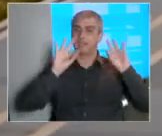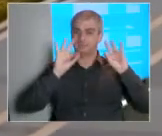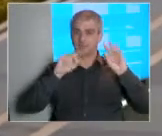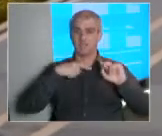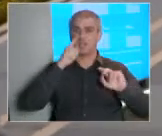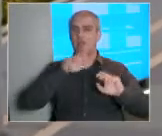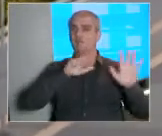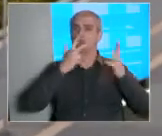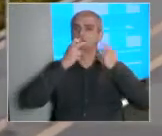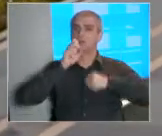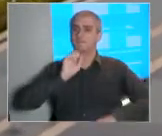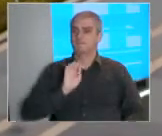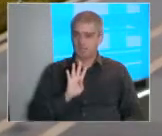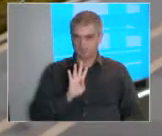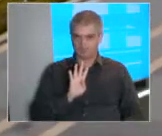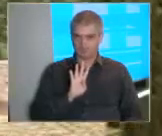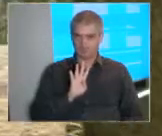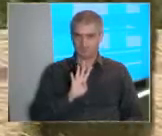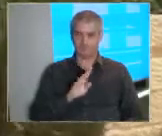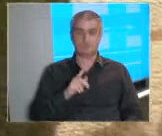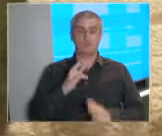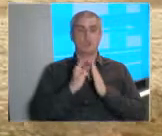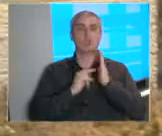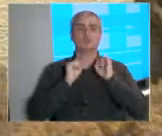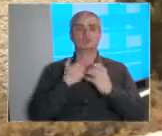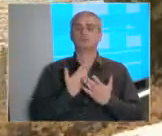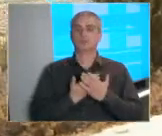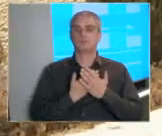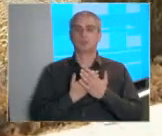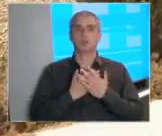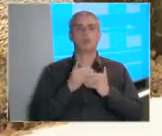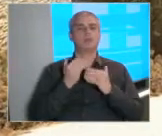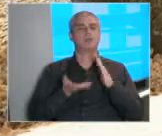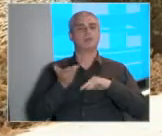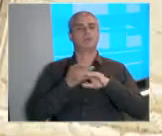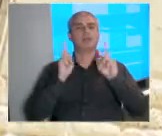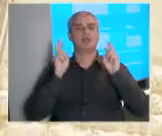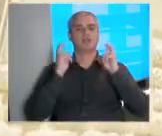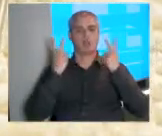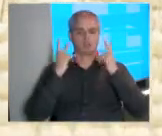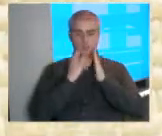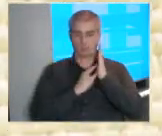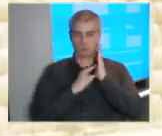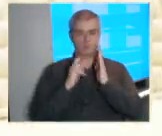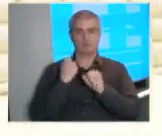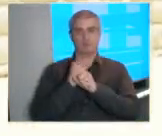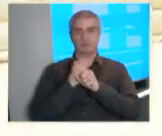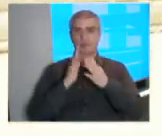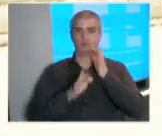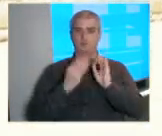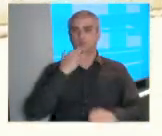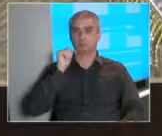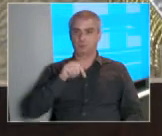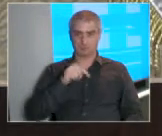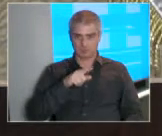בשנת 1984. חוק היסוד המוצע נועד להגדיר את העקרונות החוקתיים שעל פיהם תפעל הרשות השופטת